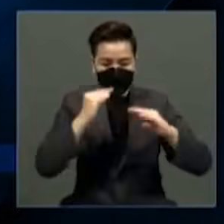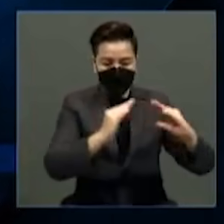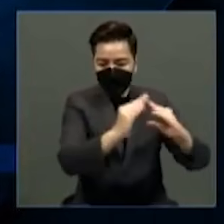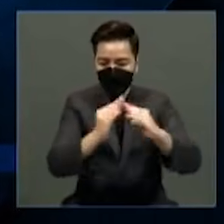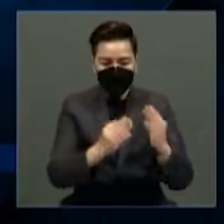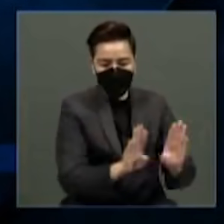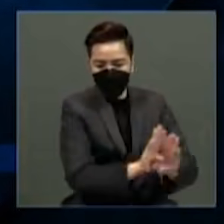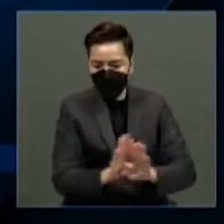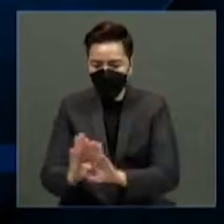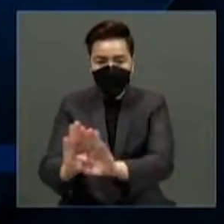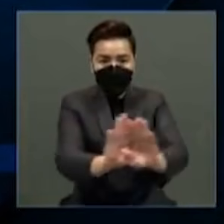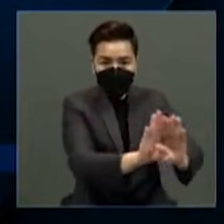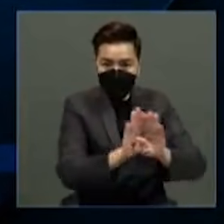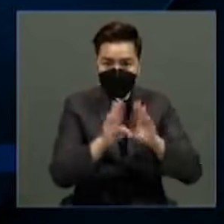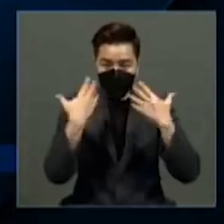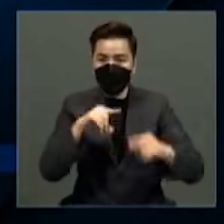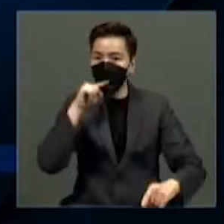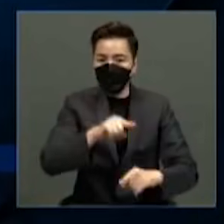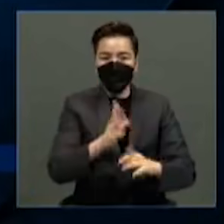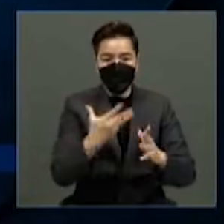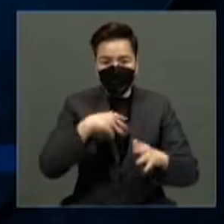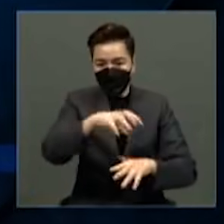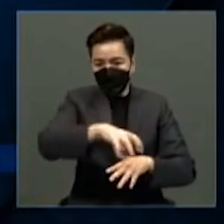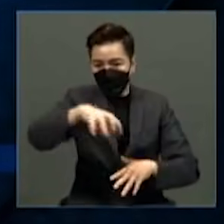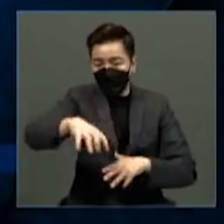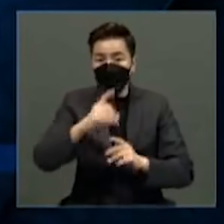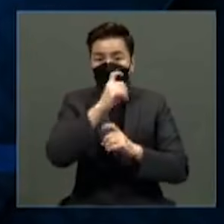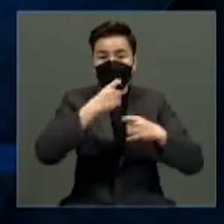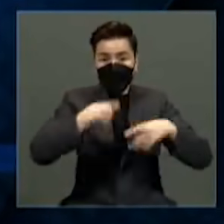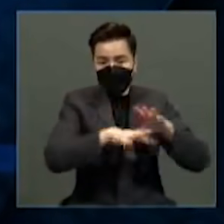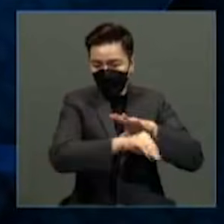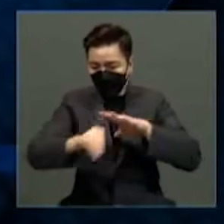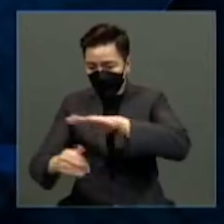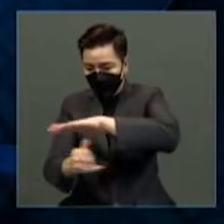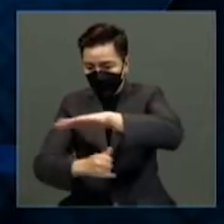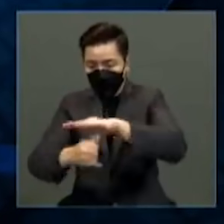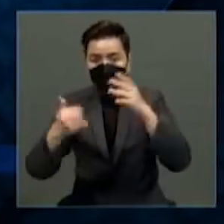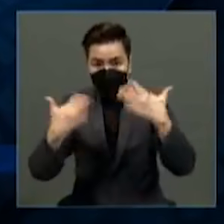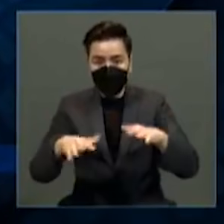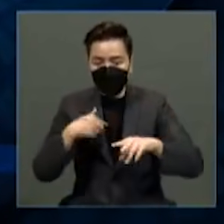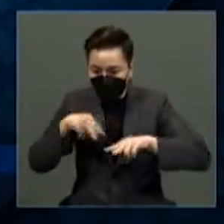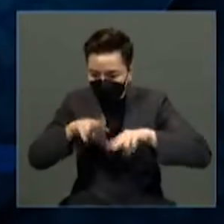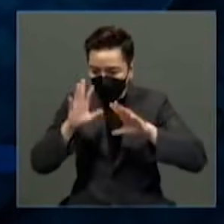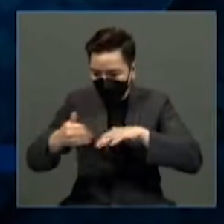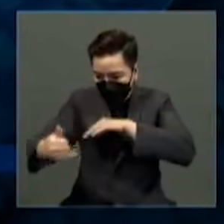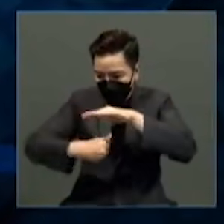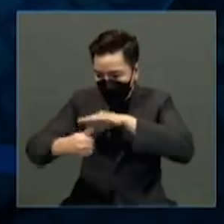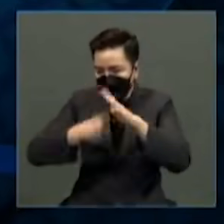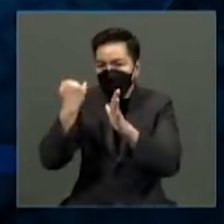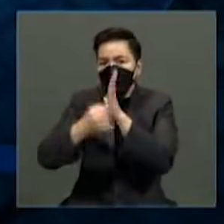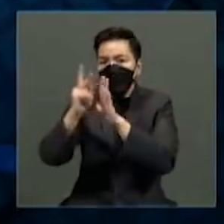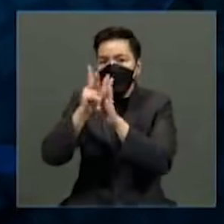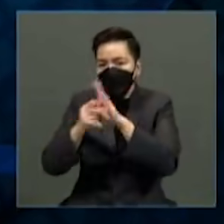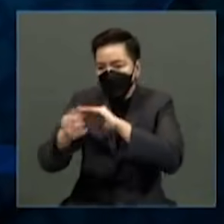ที่นะครับมีการจัดสถานที่กักตัวผู้สัมผัสเสี่ยงสูงในพื้นที่มีการตรวจตาลักลอบเข้าเมืองและคัดกรองเชื้